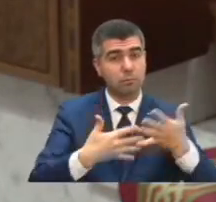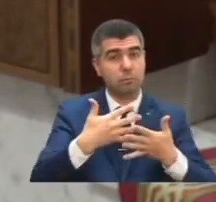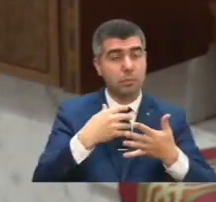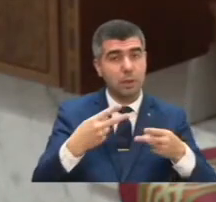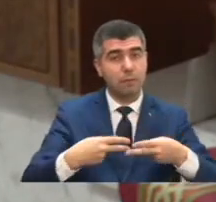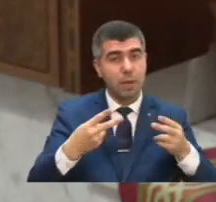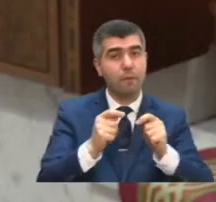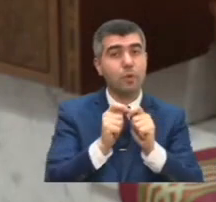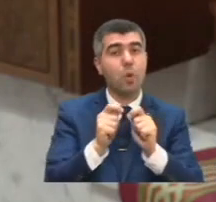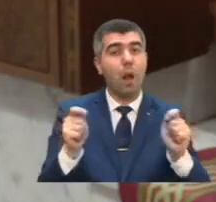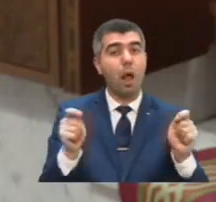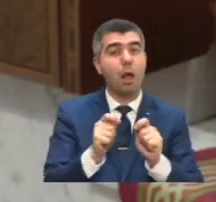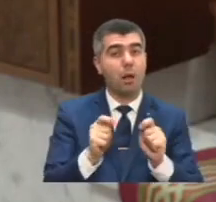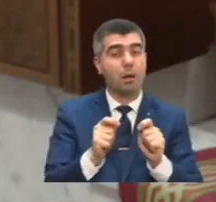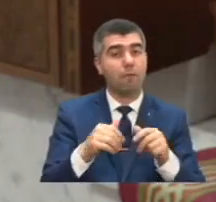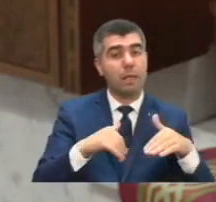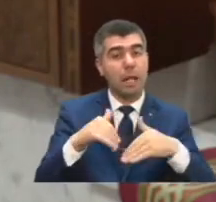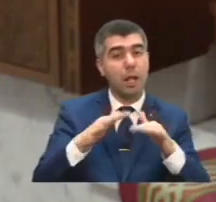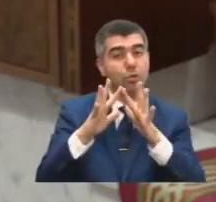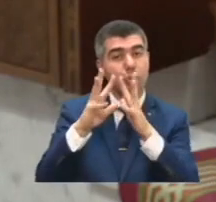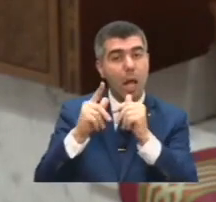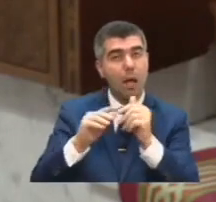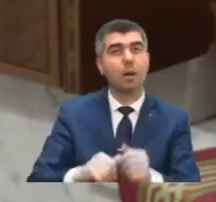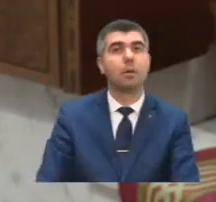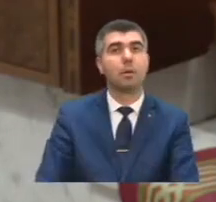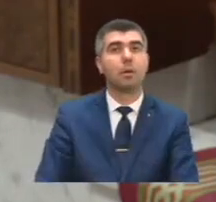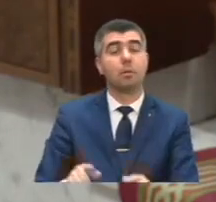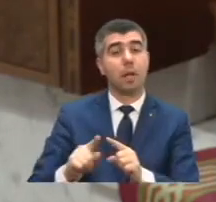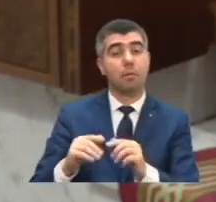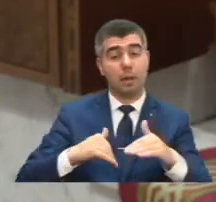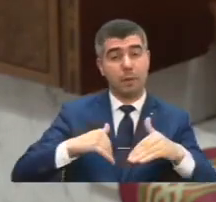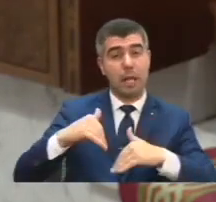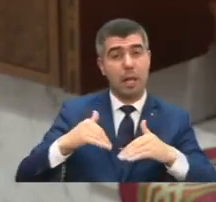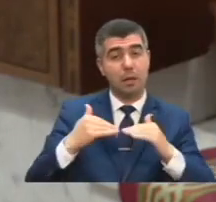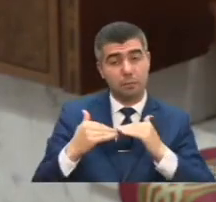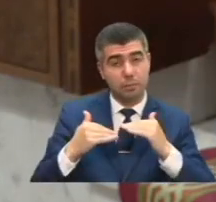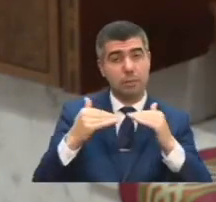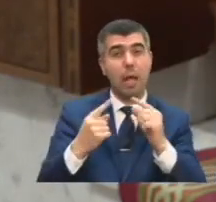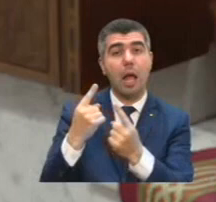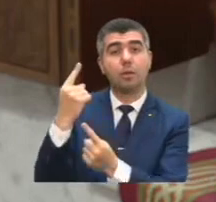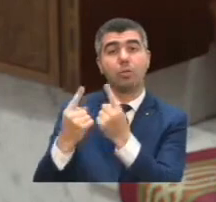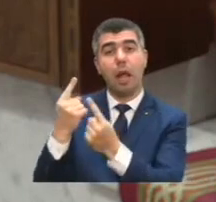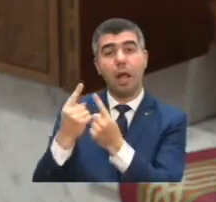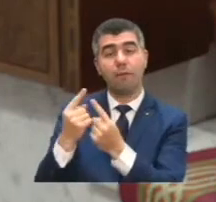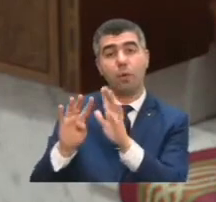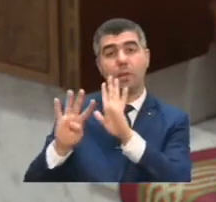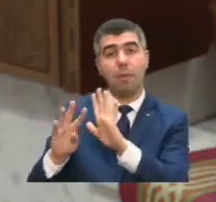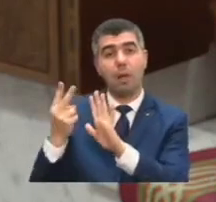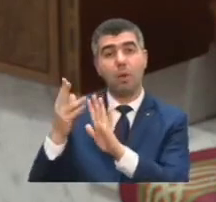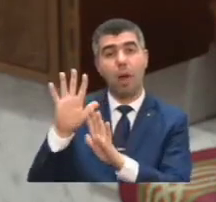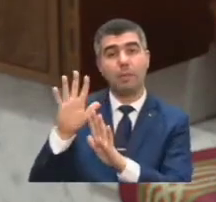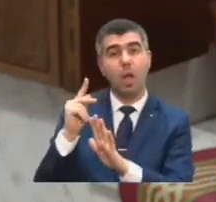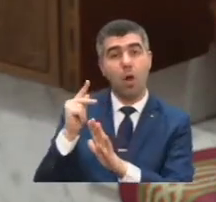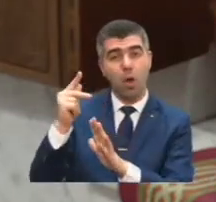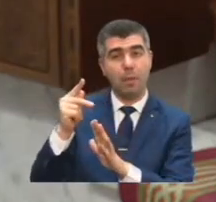بالجريده الرسميه، ونتيجه لهذا التصنيف ارتفع طول الطرق الوطنيه من 11593 كيلومتر الى